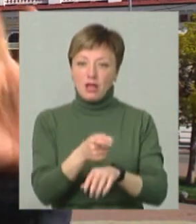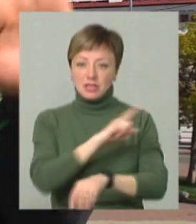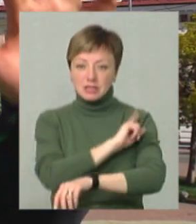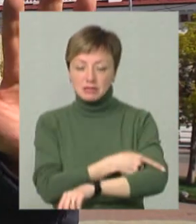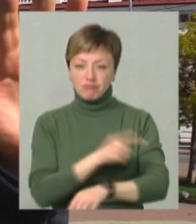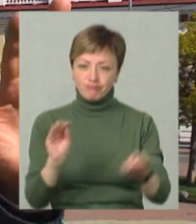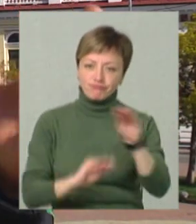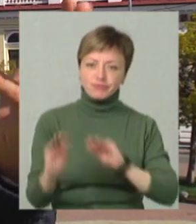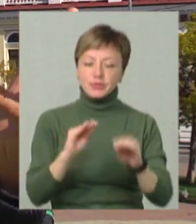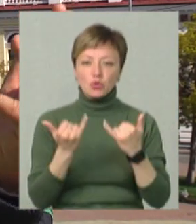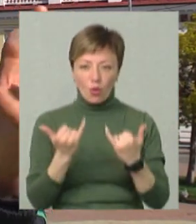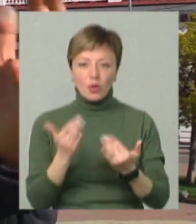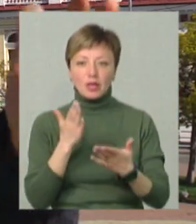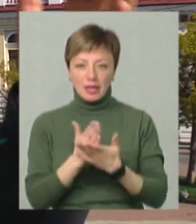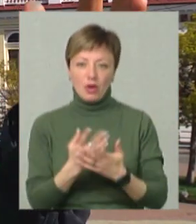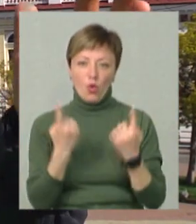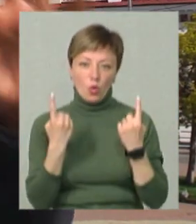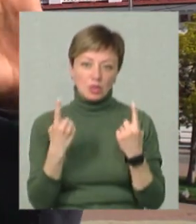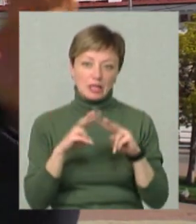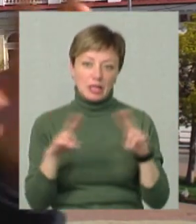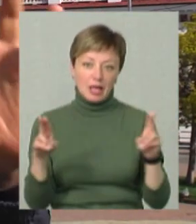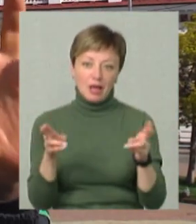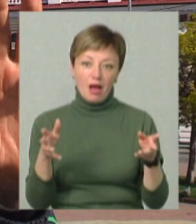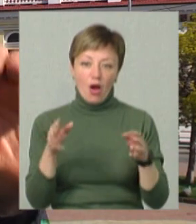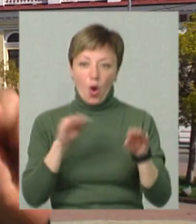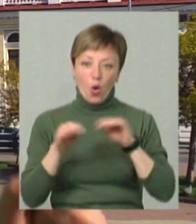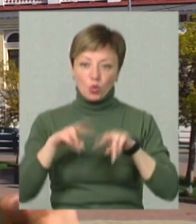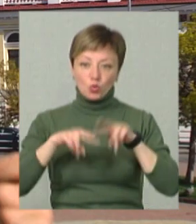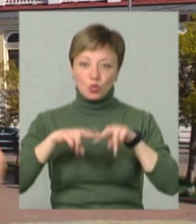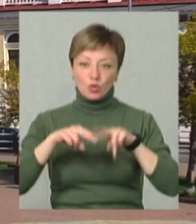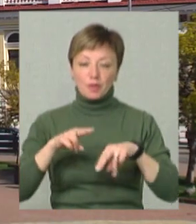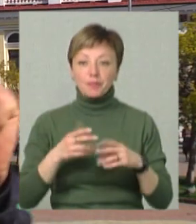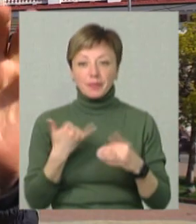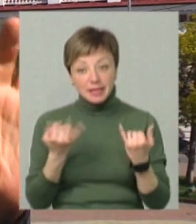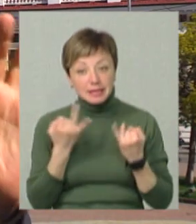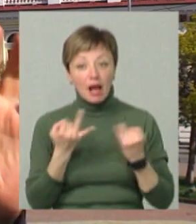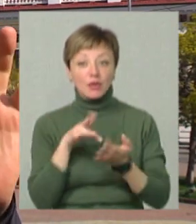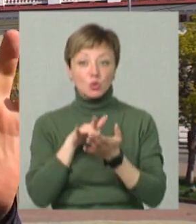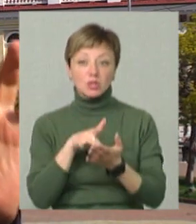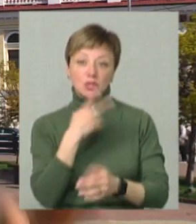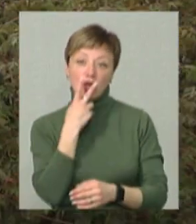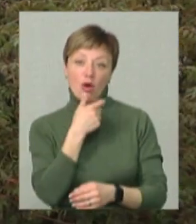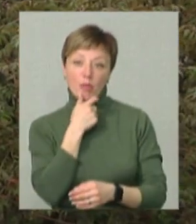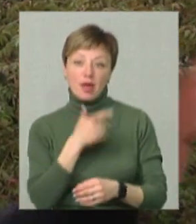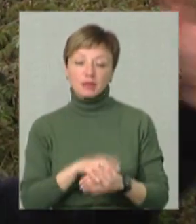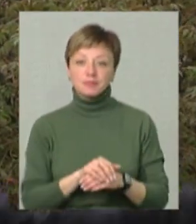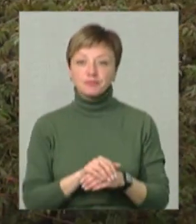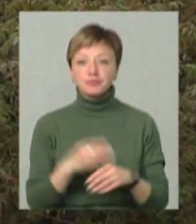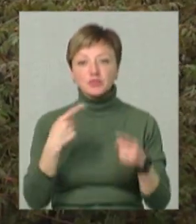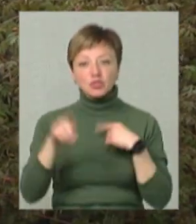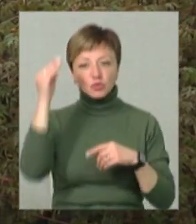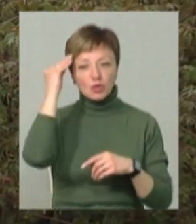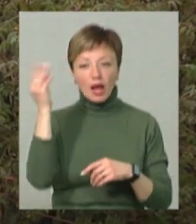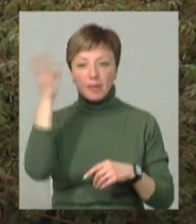вона була. Тобто на сьогодні він, направду, є один такий ніби конструктор, складений з інших. І для мене це цікавий туристичний об'єкт. Інша думка